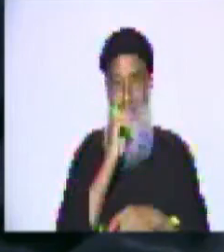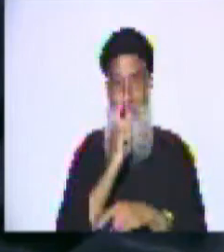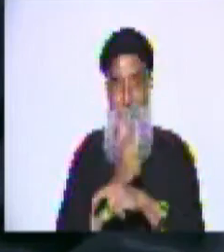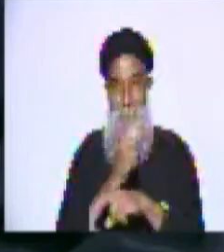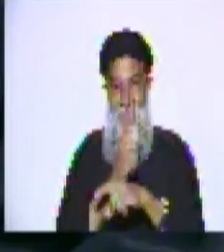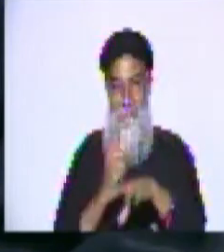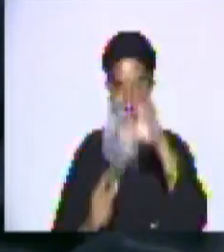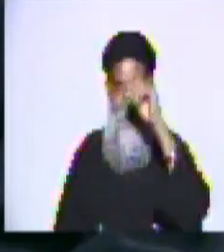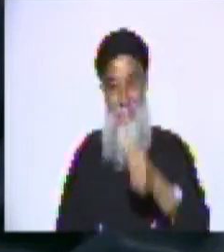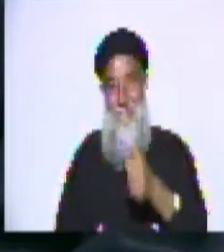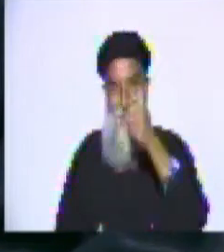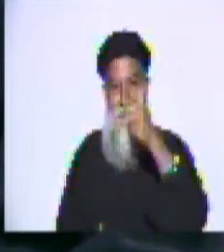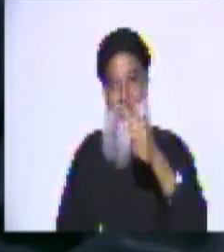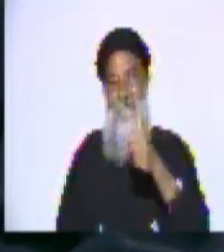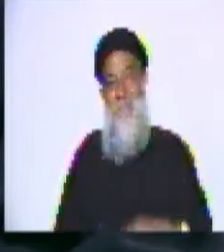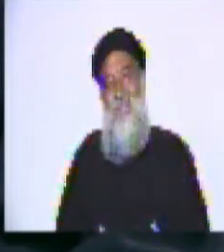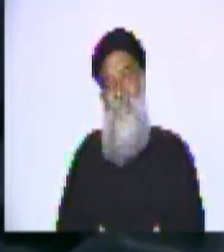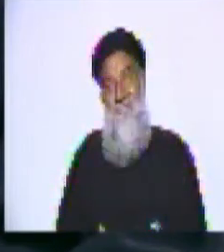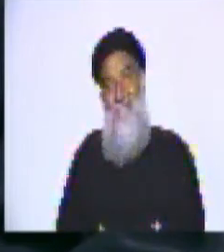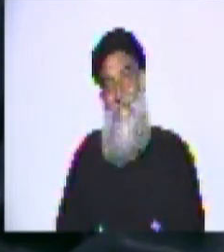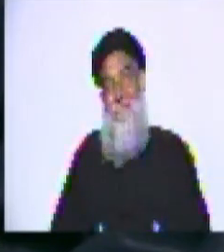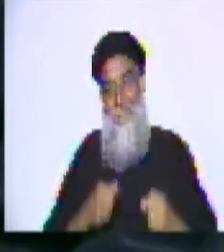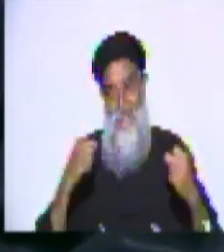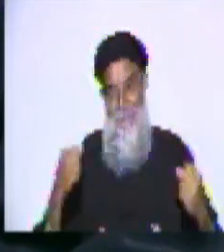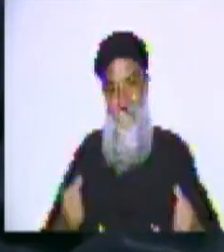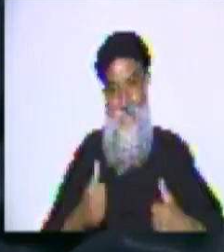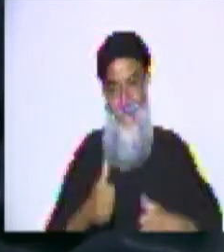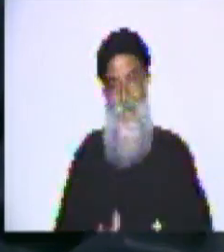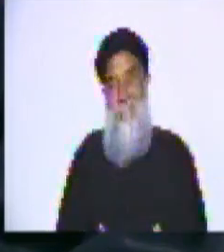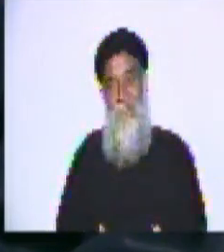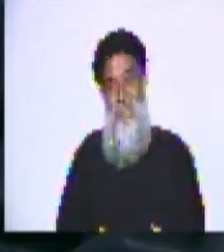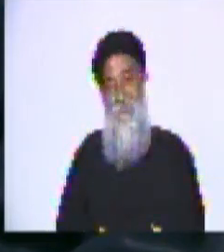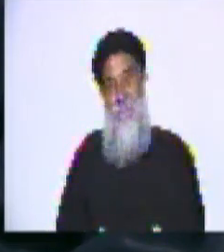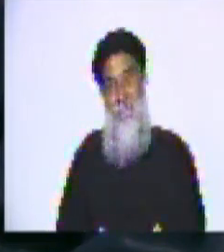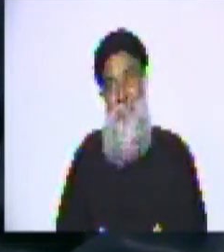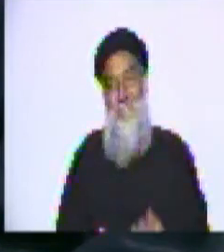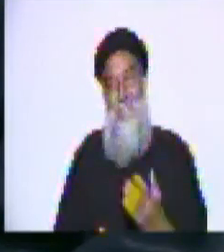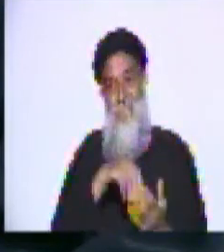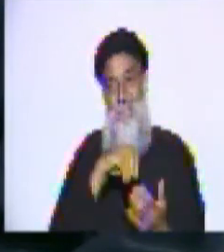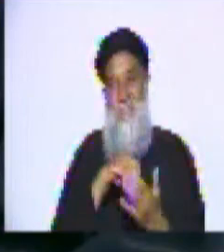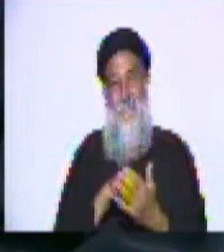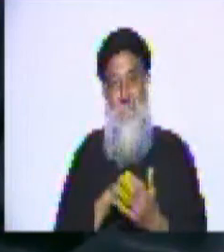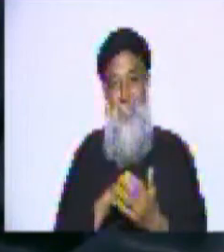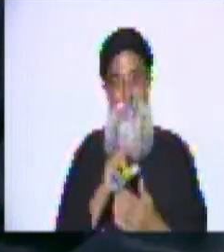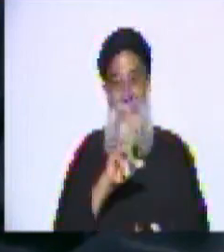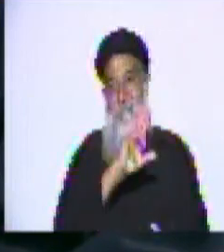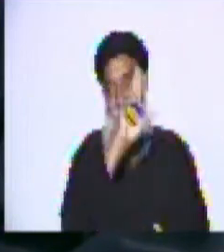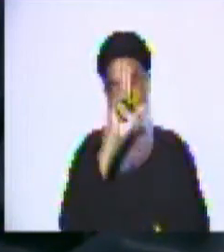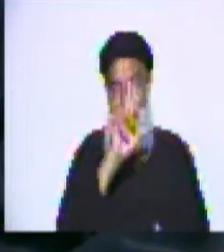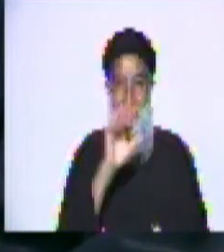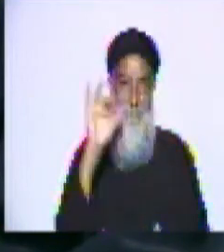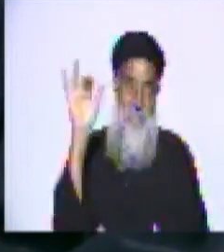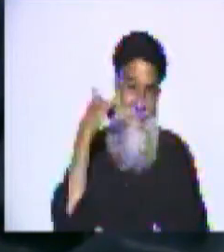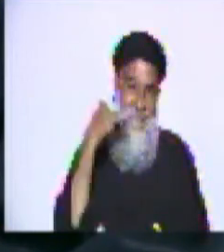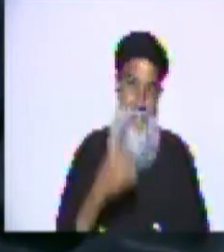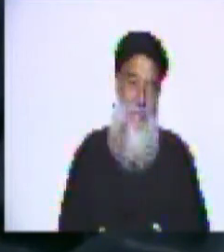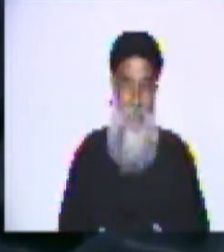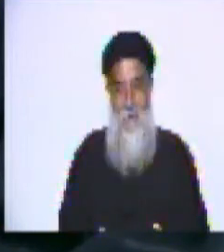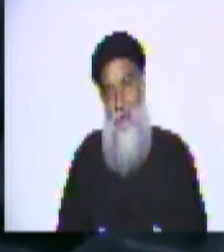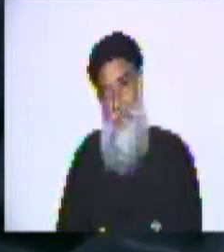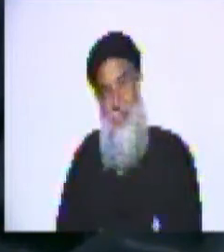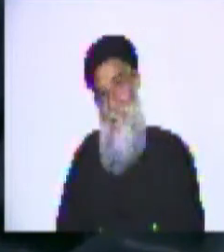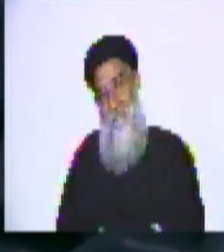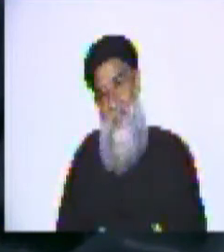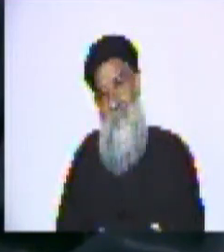اختيار موفق. إيش سيدنا عايش تشجيع يفتك. عايش. لكن بداية يا سيدنا في أسئلة كده برضو جاية لنا، بتقول